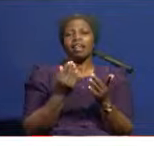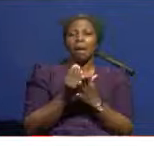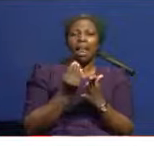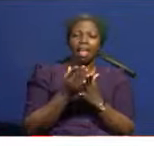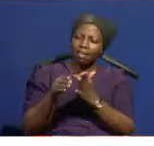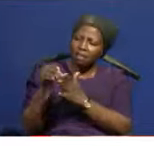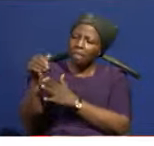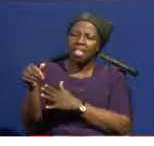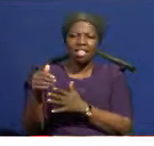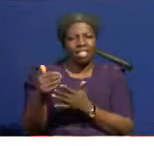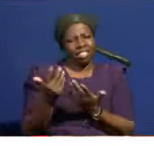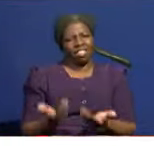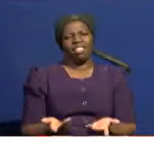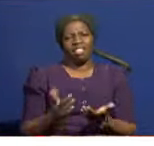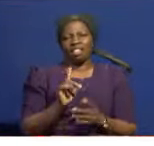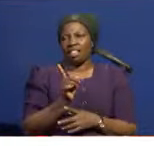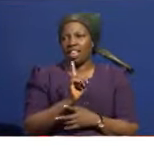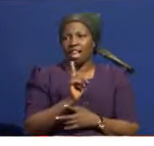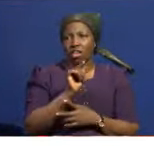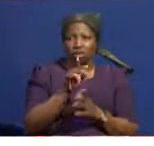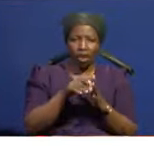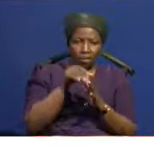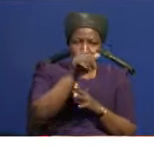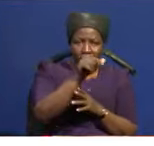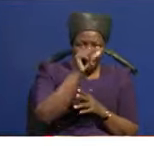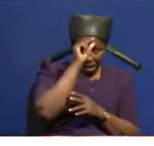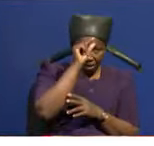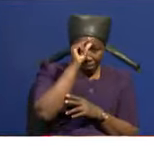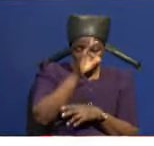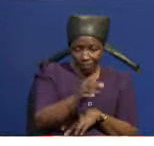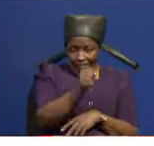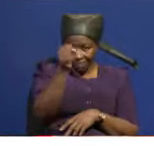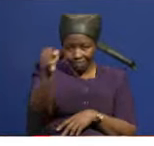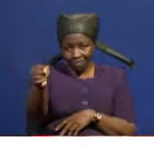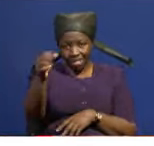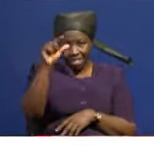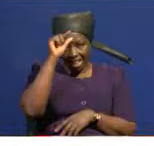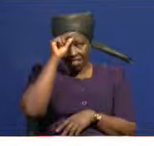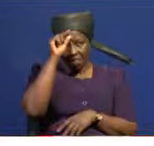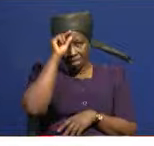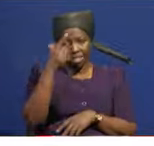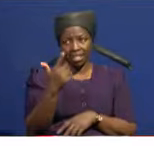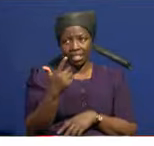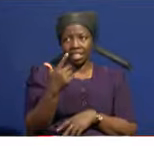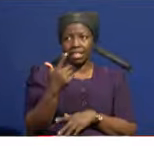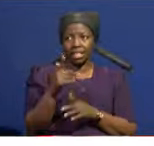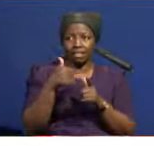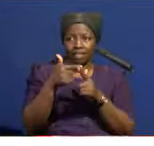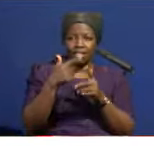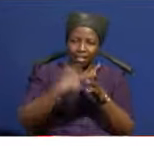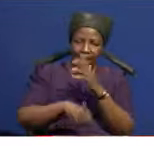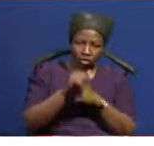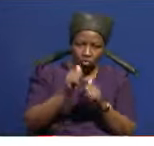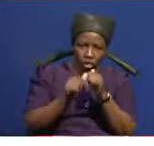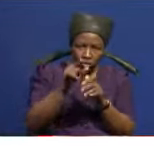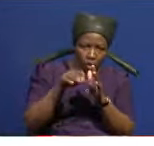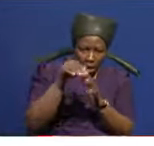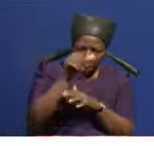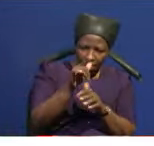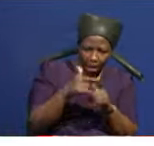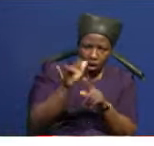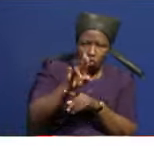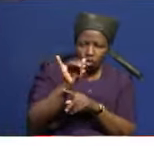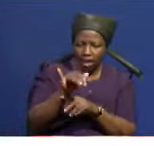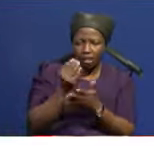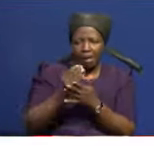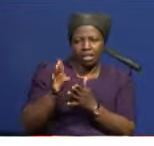Umelipa serikali. Wewe umeweka serikali kwa kazi. Ile ushuru unalipa ndio tunalipa hawa